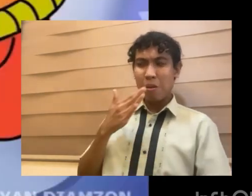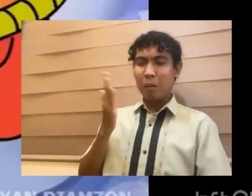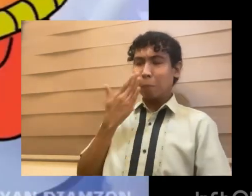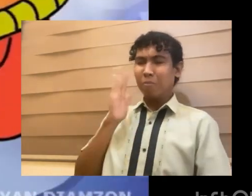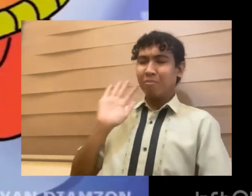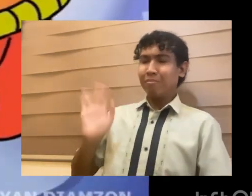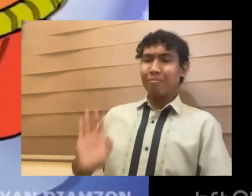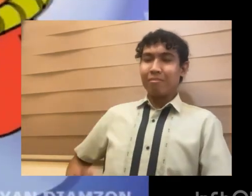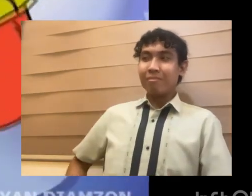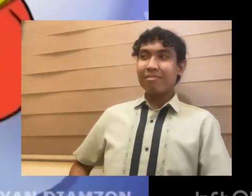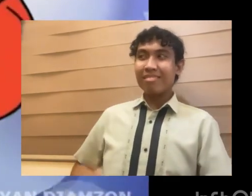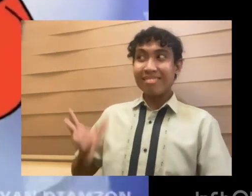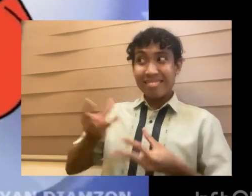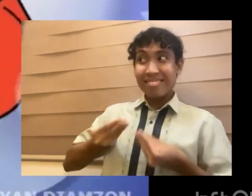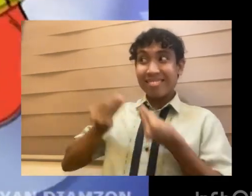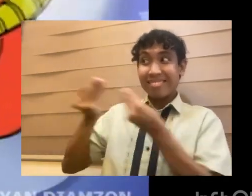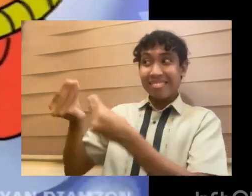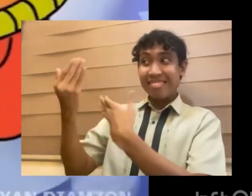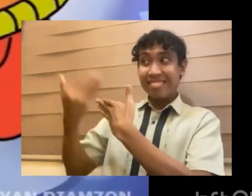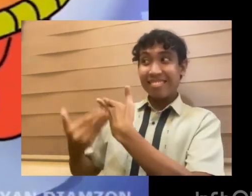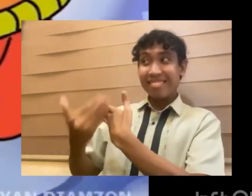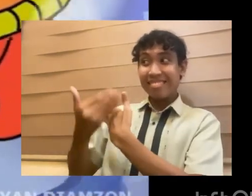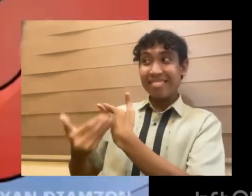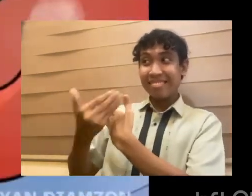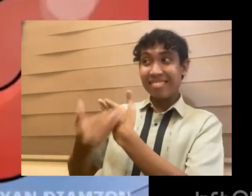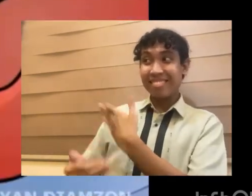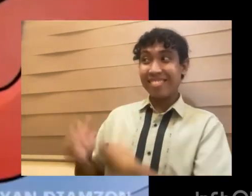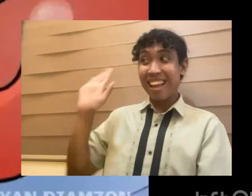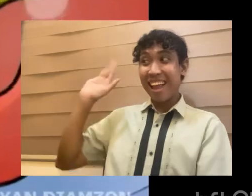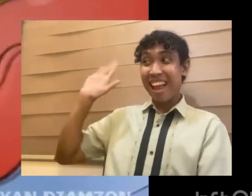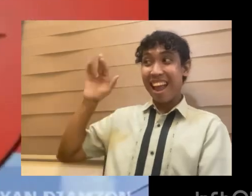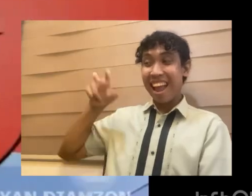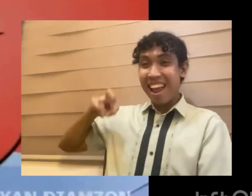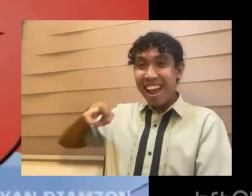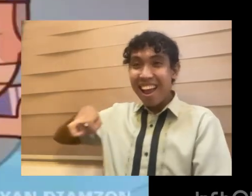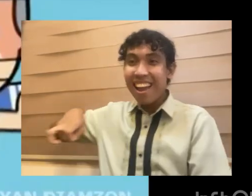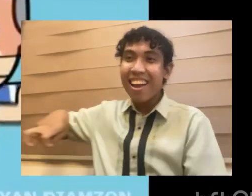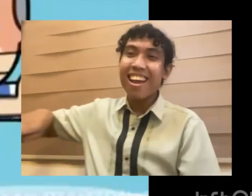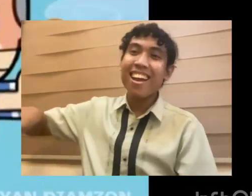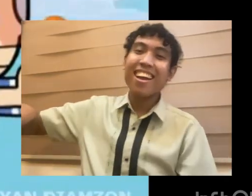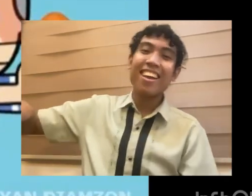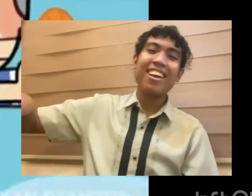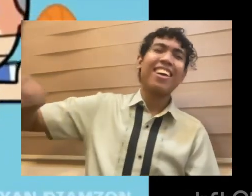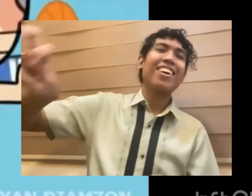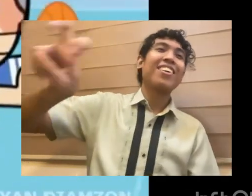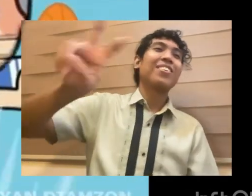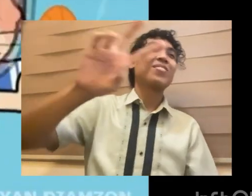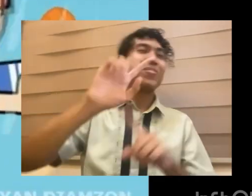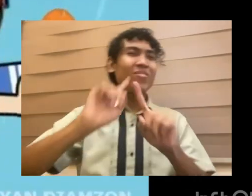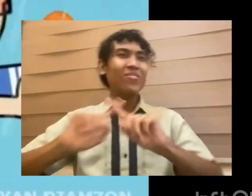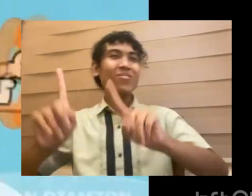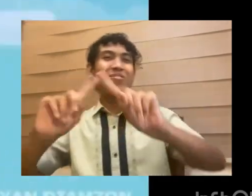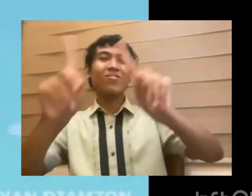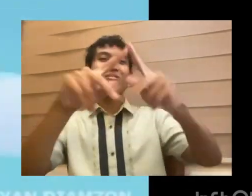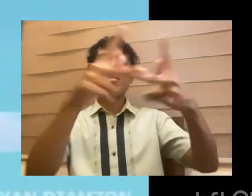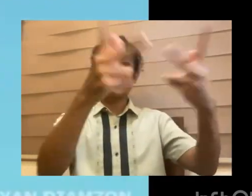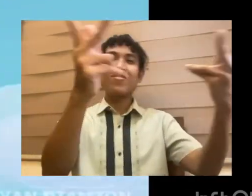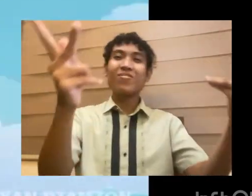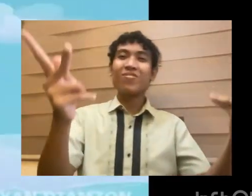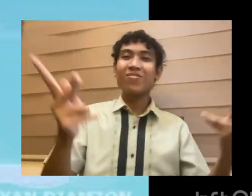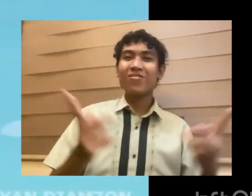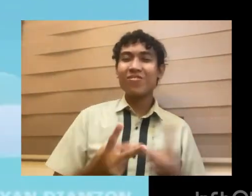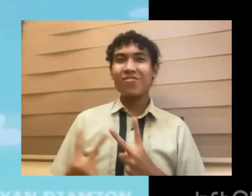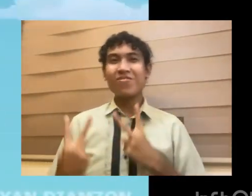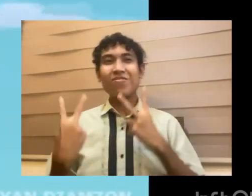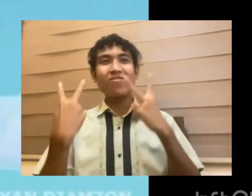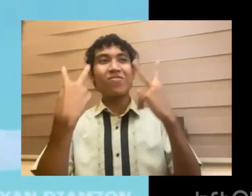malansa. Inalok na lang namin siya ng tinapay. At nagpaalam na kami. Marami na kaming napuntahan ni Titoy.